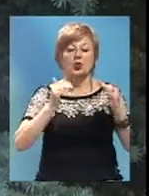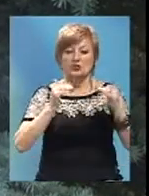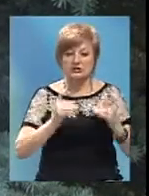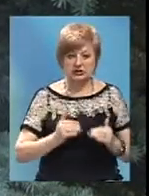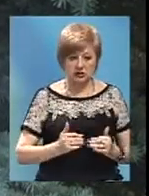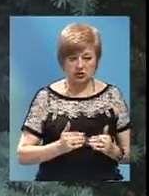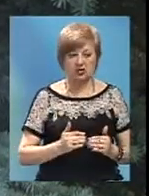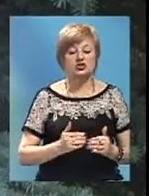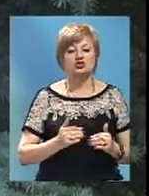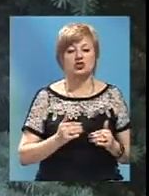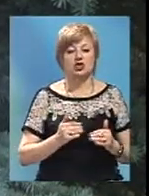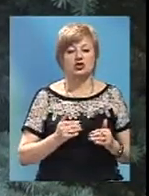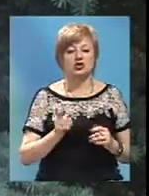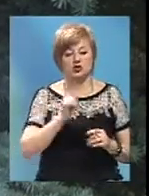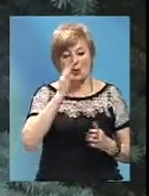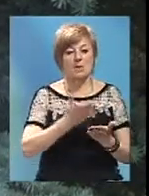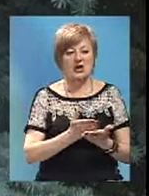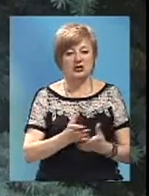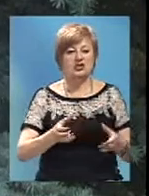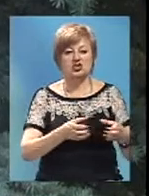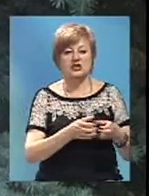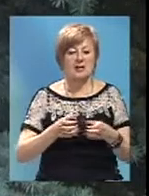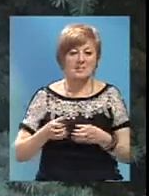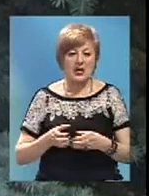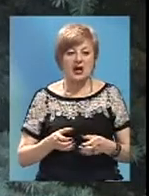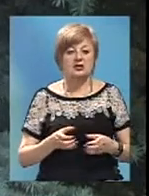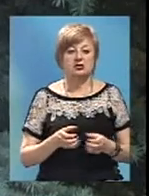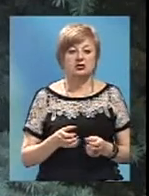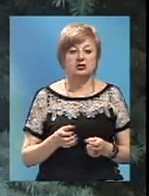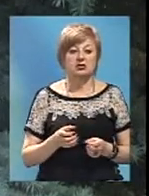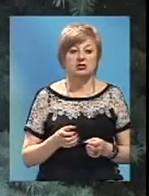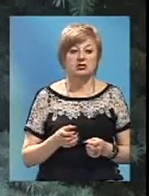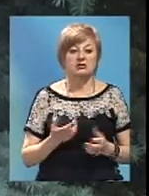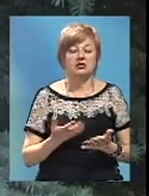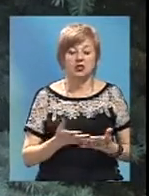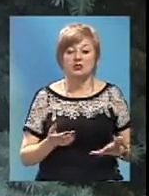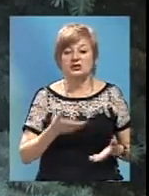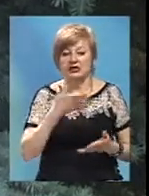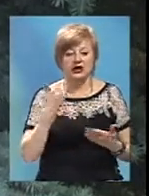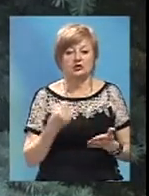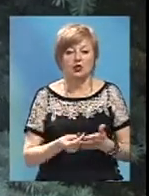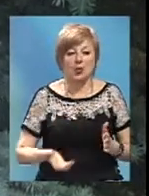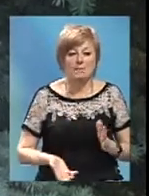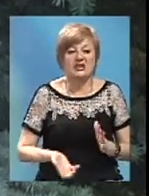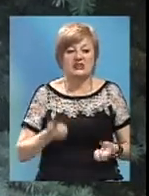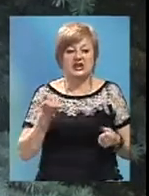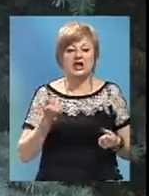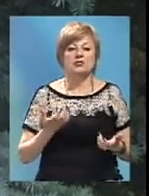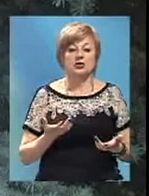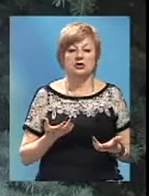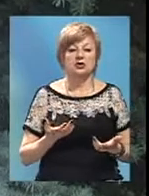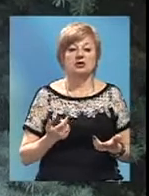щоб дійсно могли політичні партії, які не мають, да, фінансової підтримки від олігархів, які не мають виходи